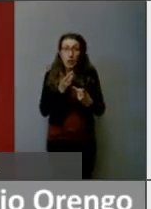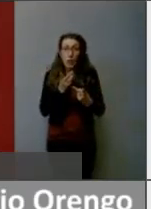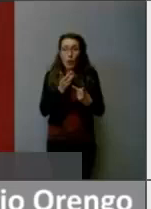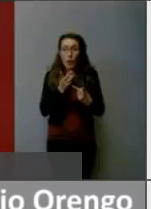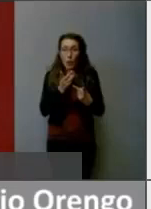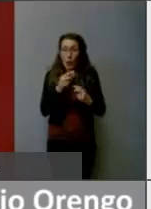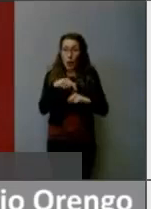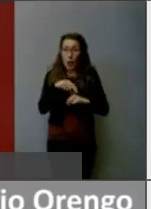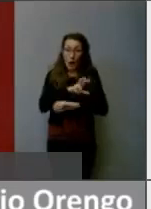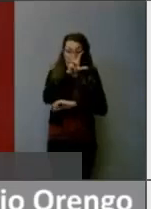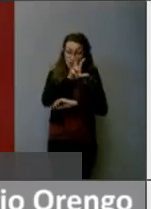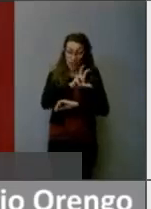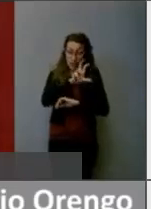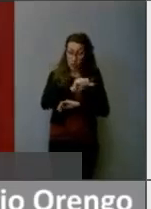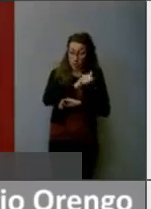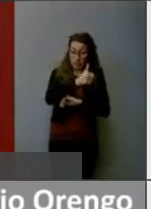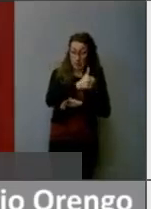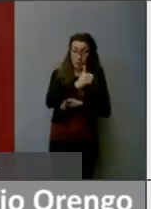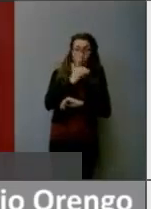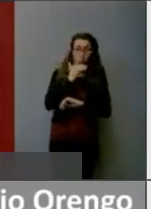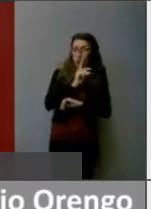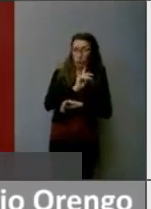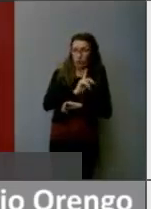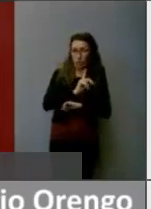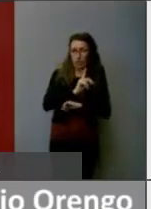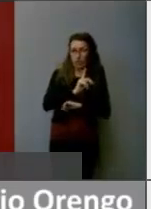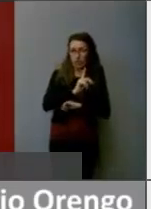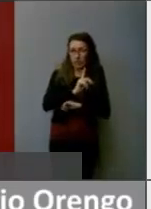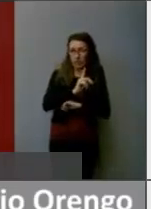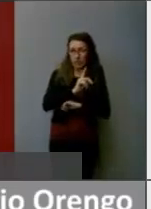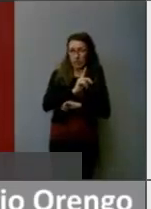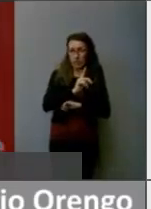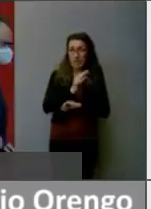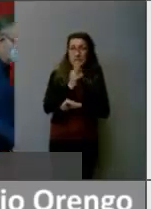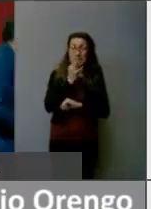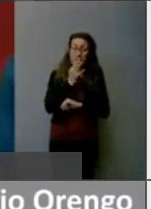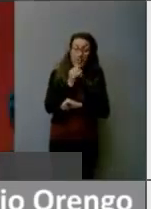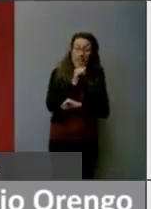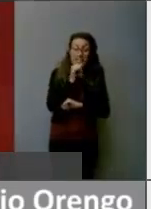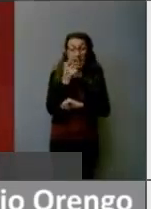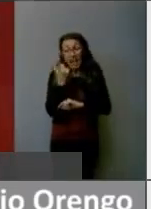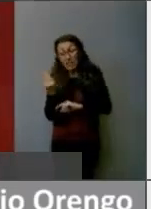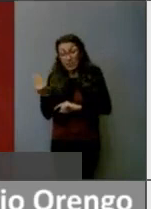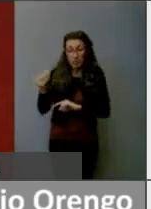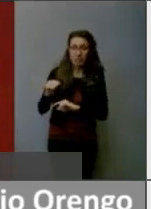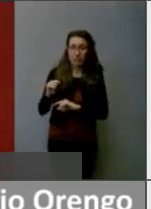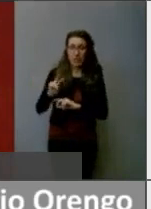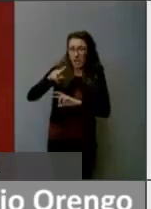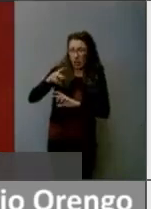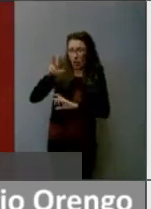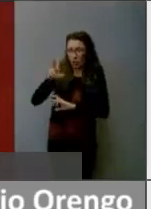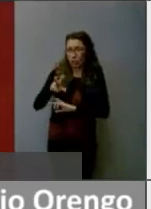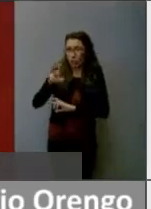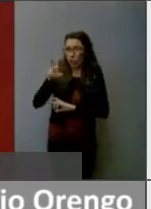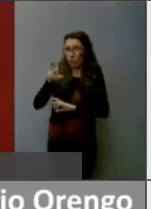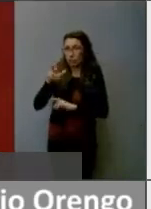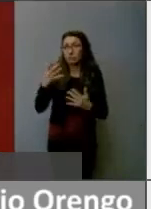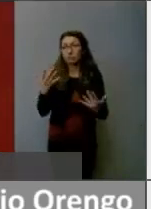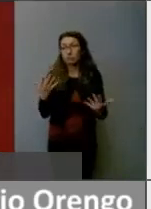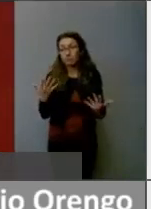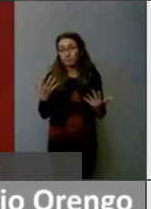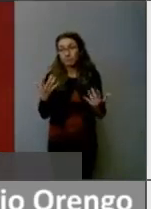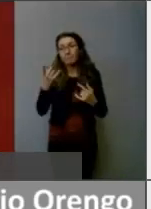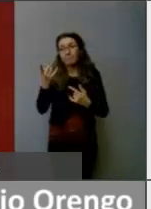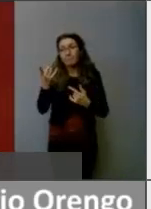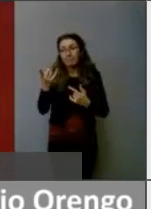l'attuale ascensore riesce a dare una risposta adeguata alla popolazione o meno. E mi pare che dalle sue